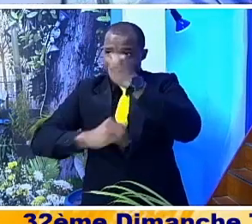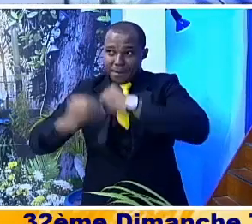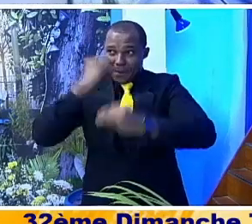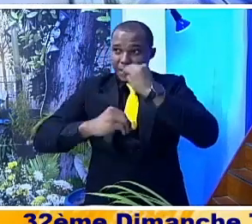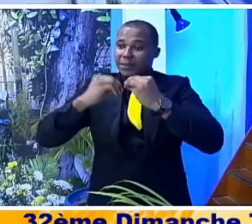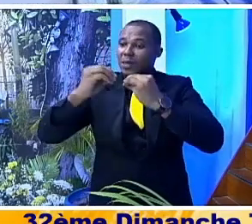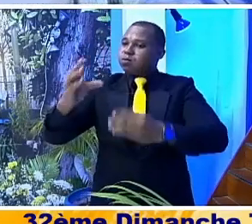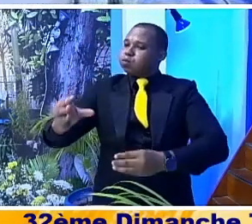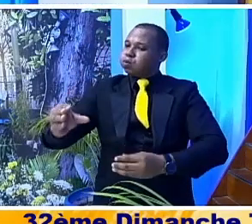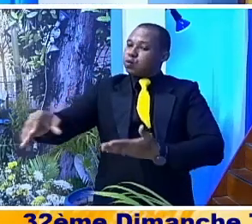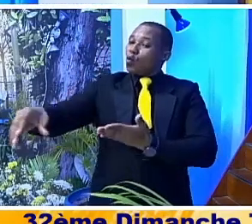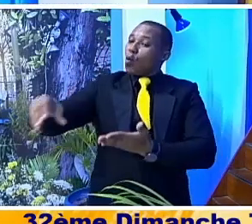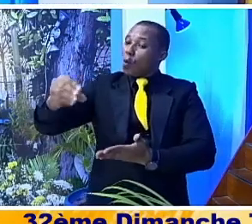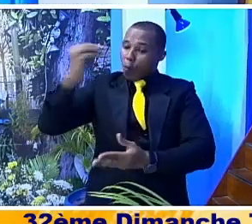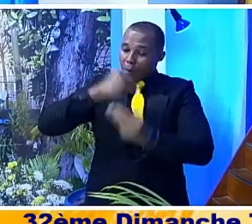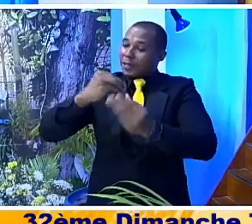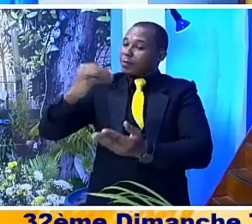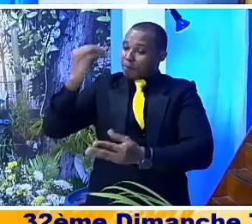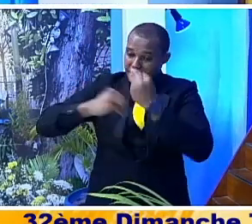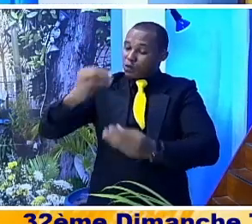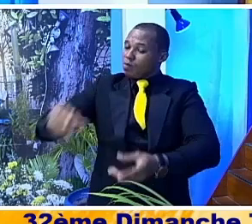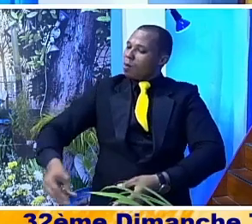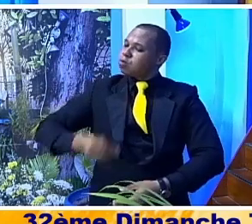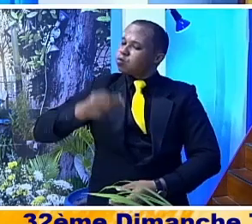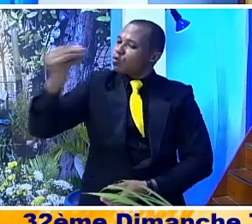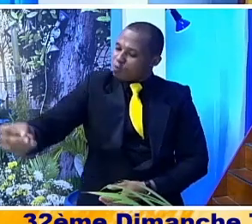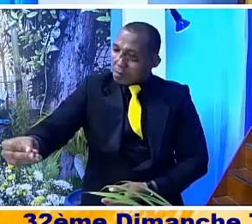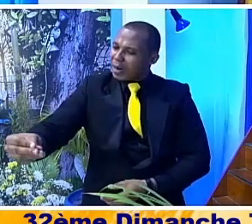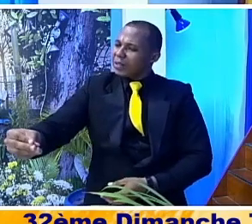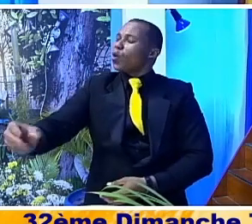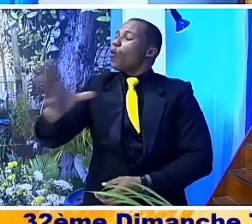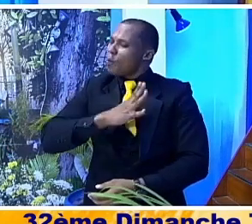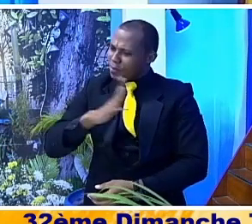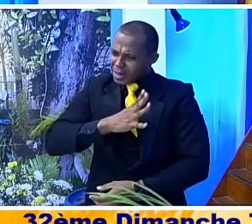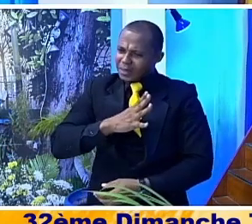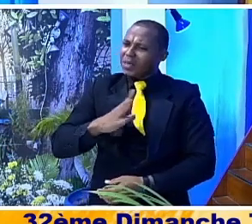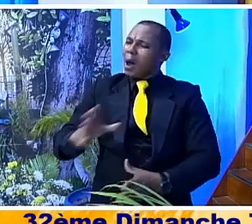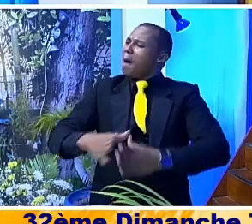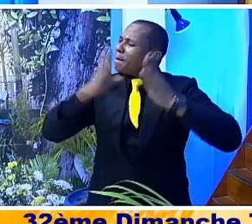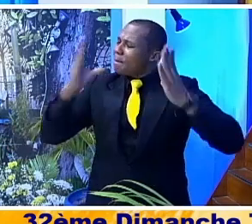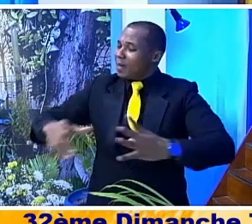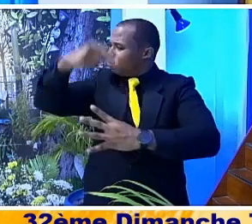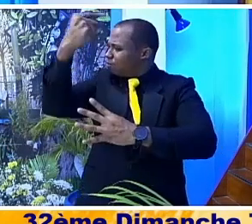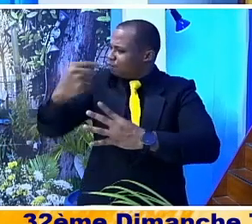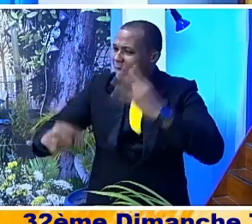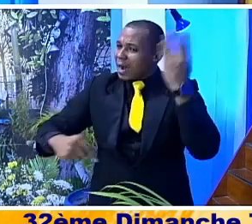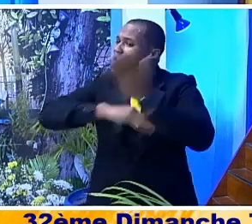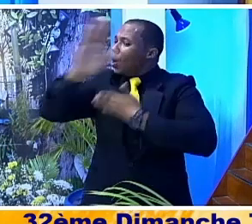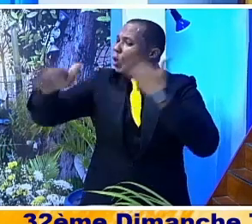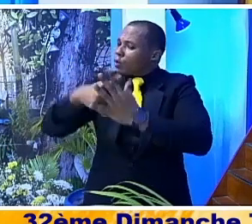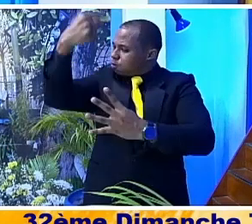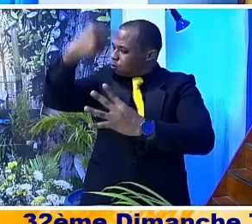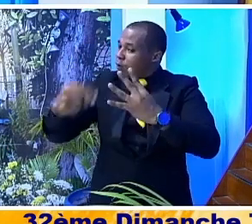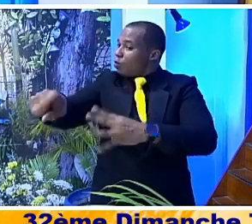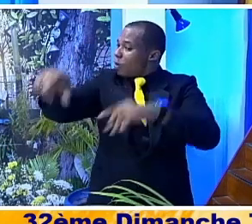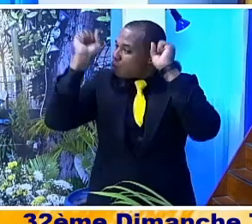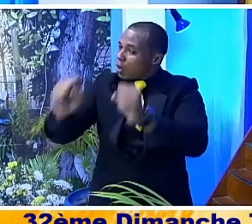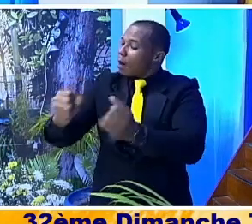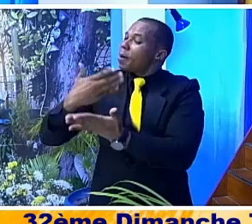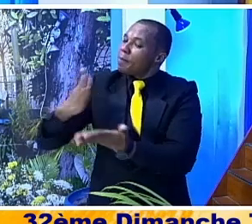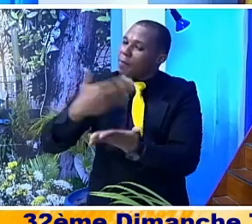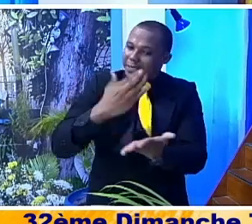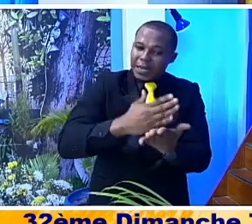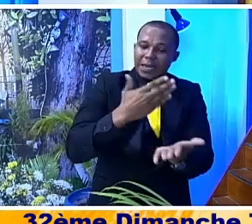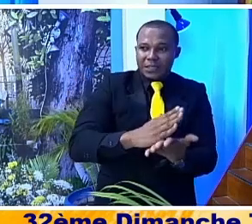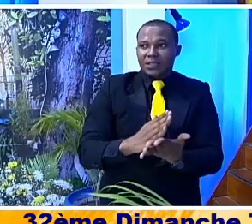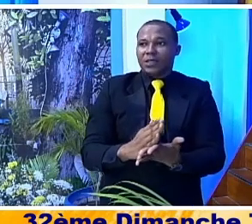loin assiette manger son bagalier, son bien que lié. Tout ce qu'on a partagé, partagez pour le moment. Mais puis